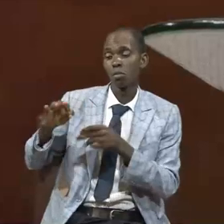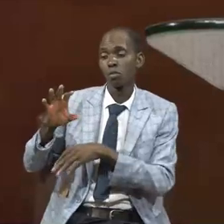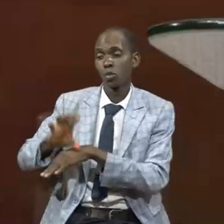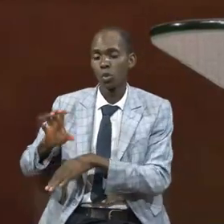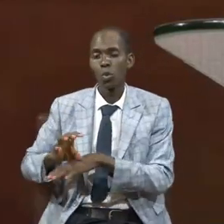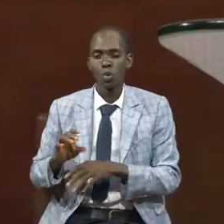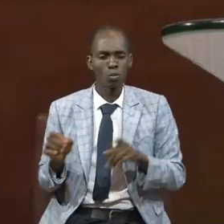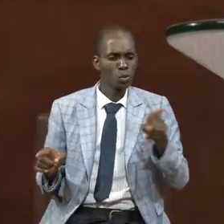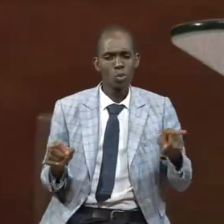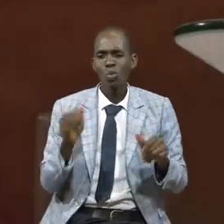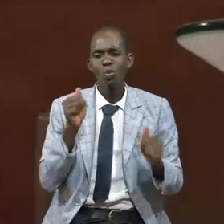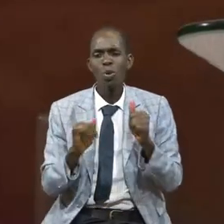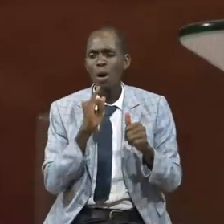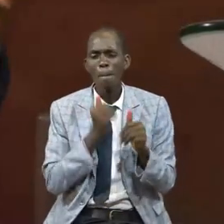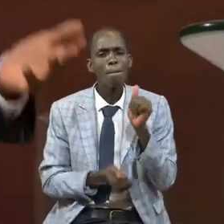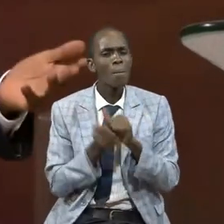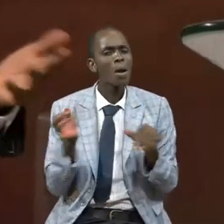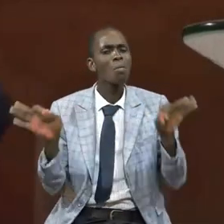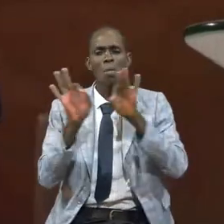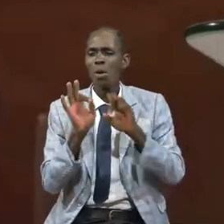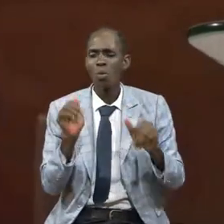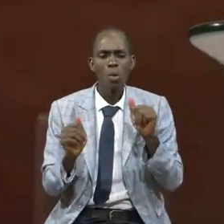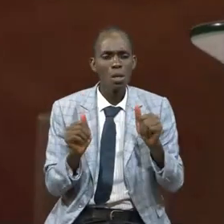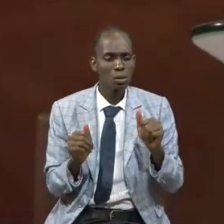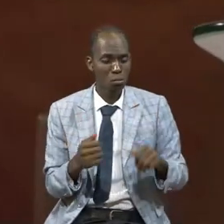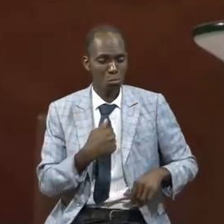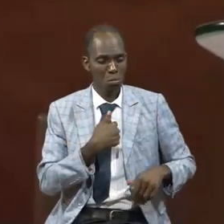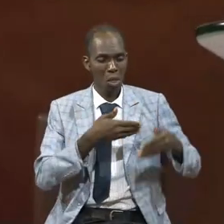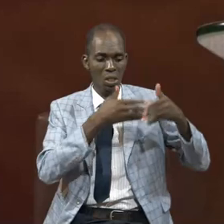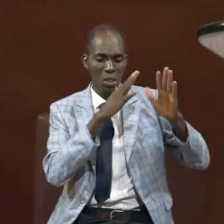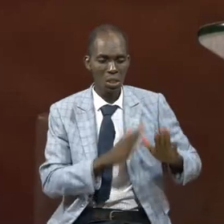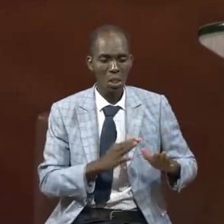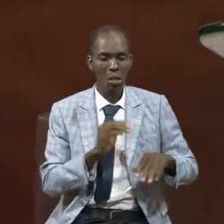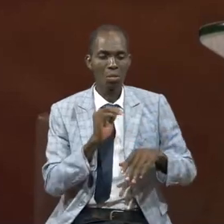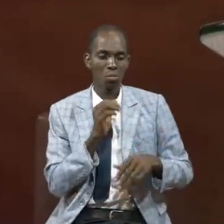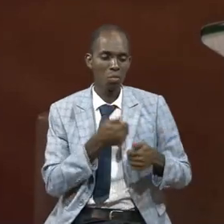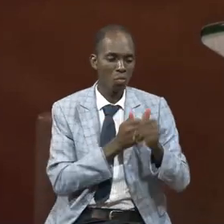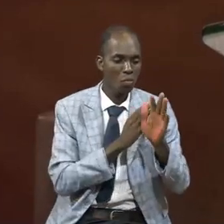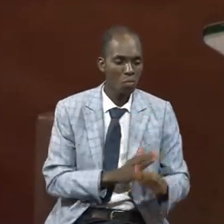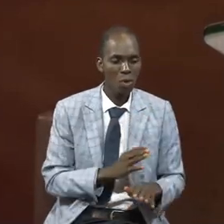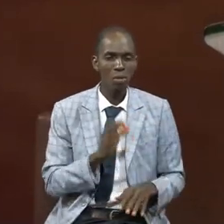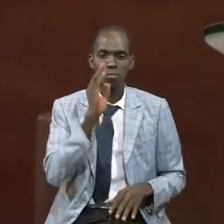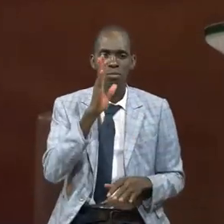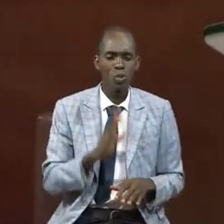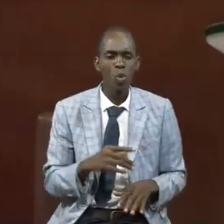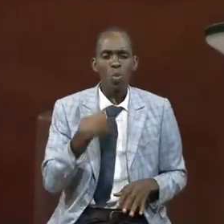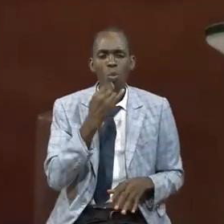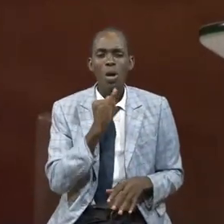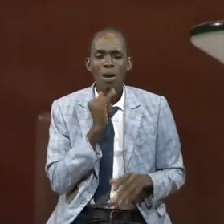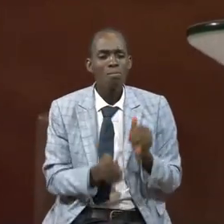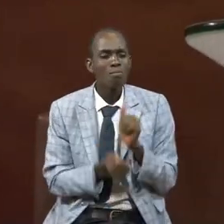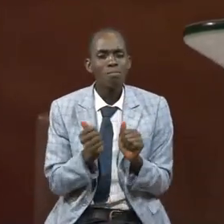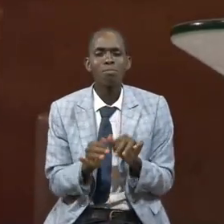laquelle est la plus grande? Je suis le chef, je suis un membre, Je suis un ministre. Et qui est le plus